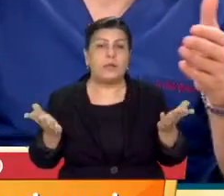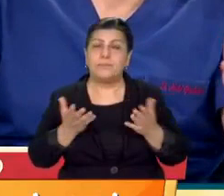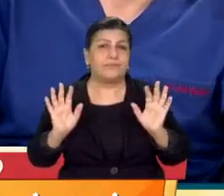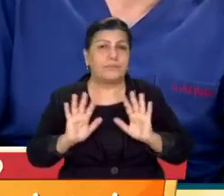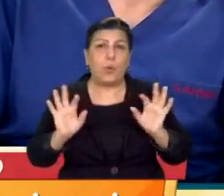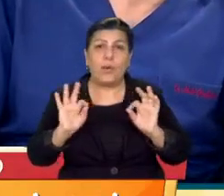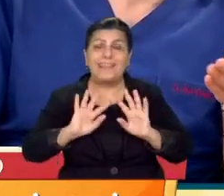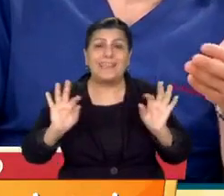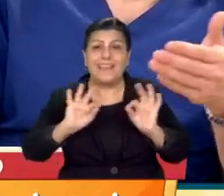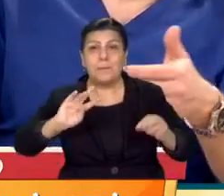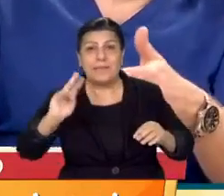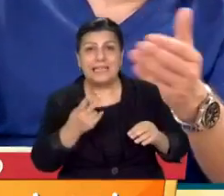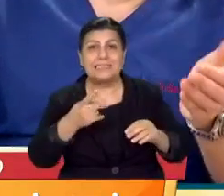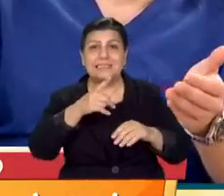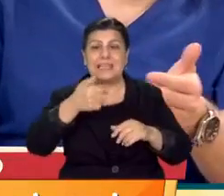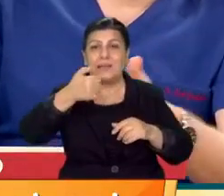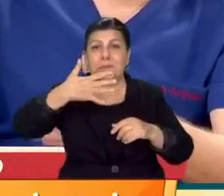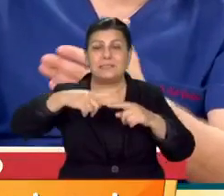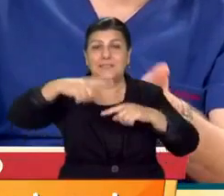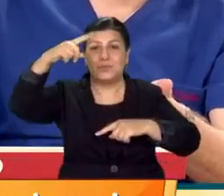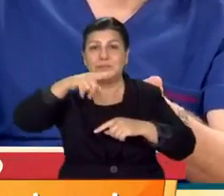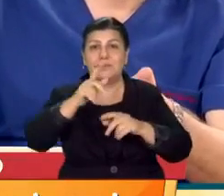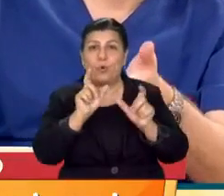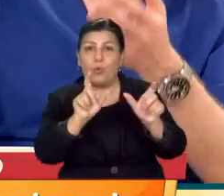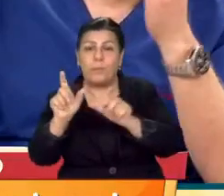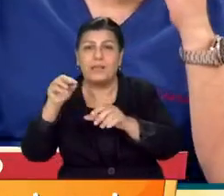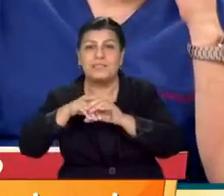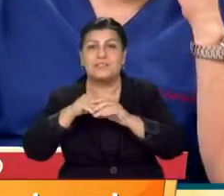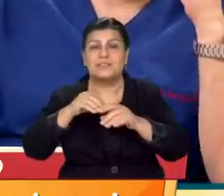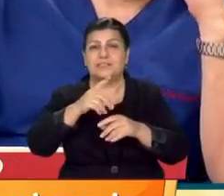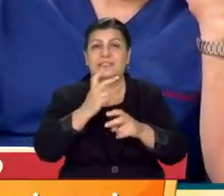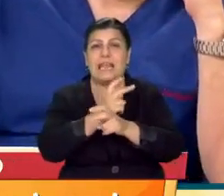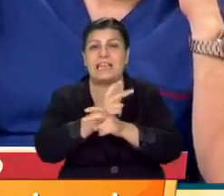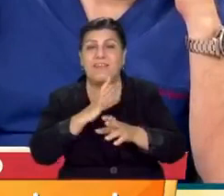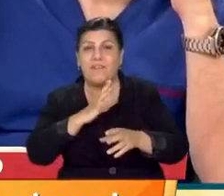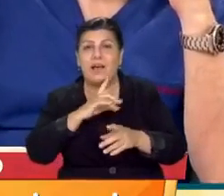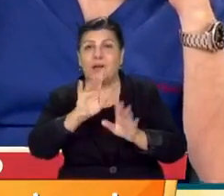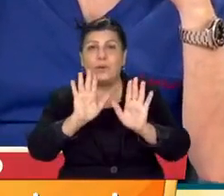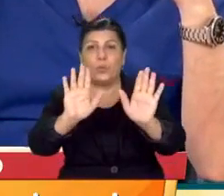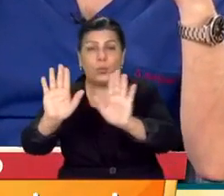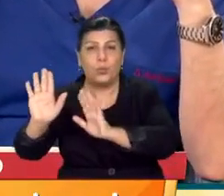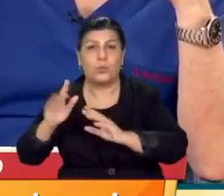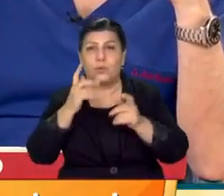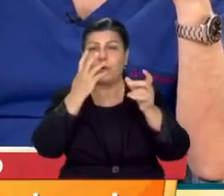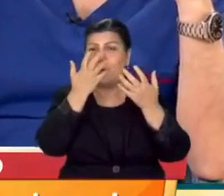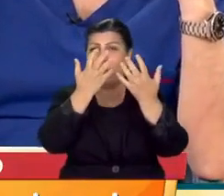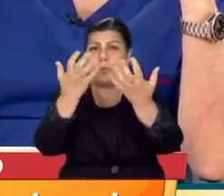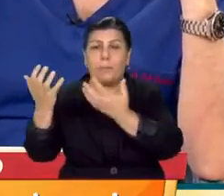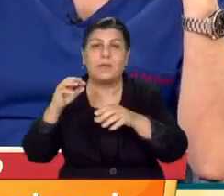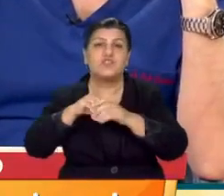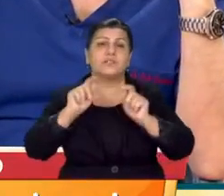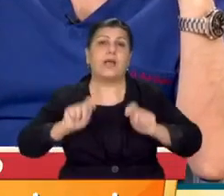öyle değil hastalanırsa almamıza ölüm işte onlar da çok daha yüksek olduğu için kalıyorlar sadece ve gerçekten çok büyük